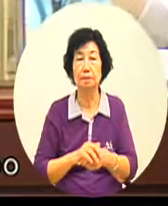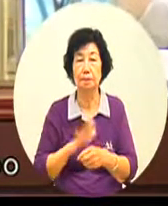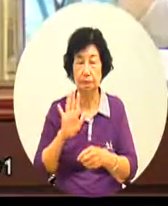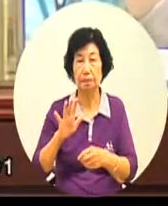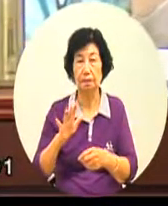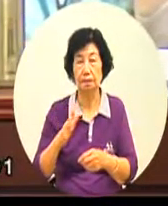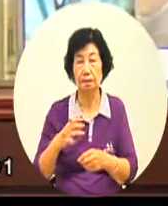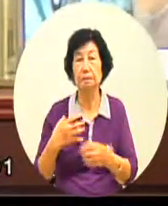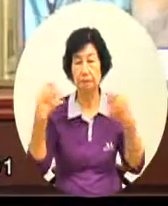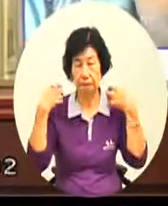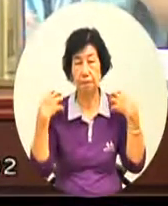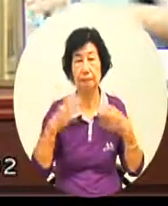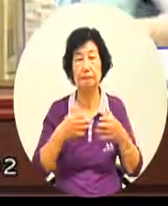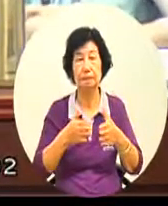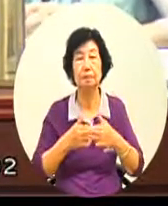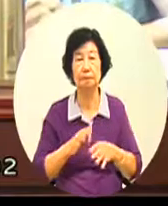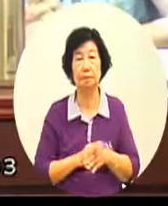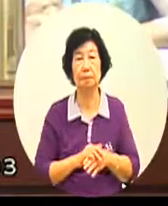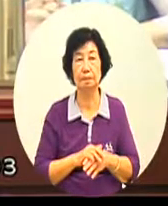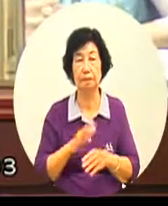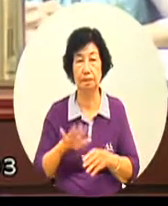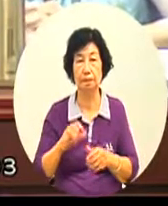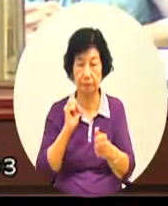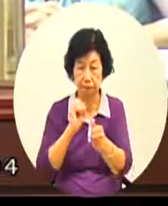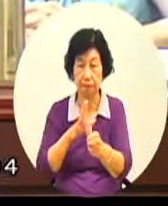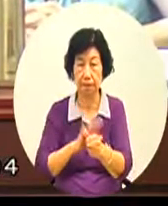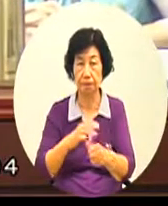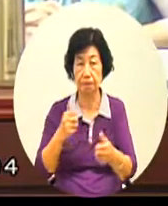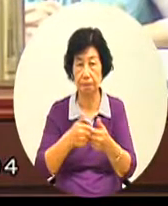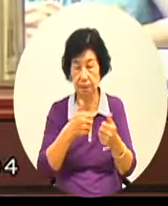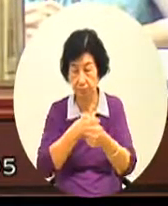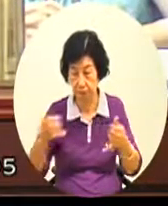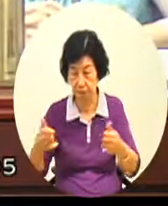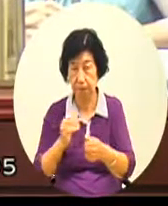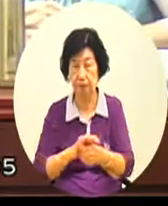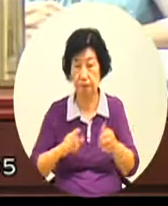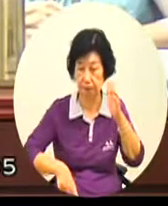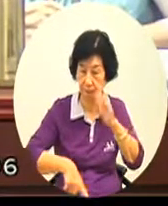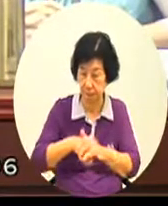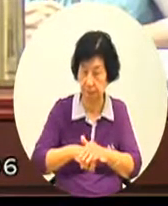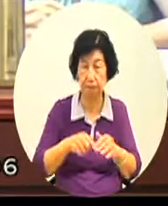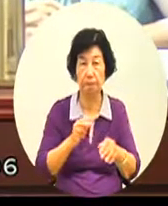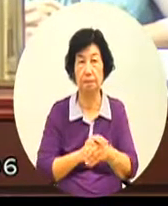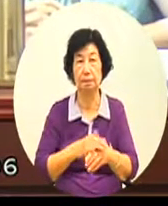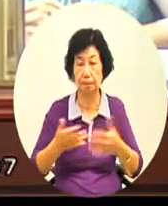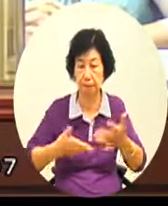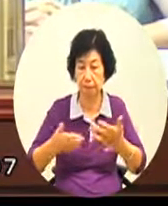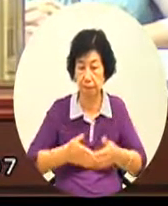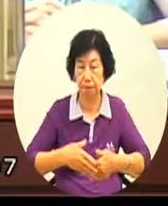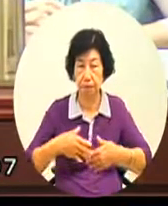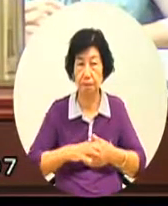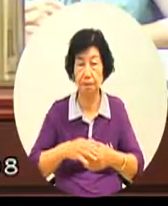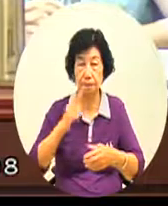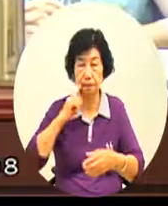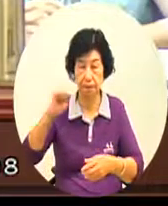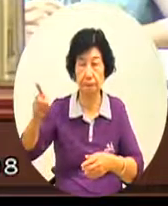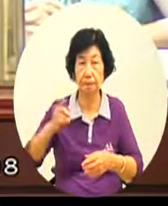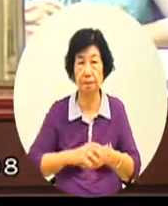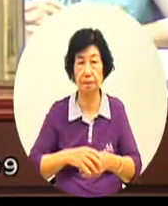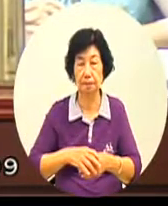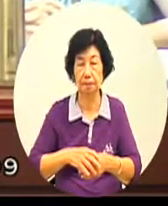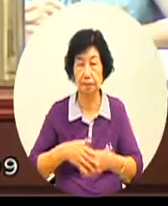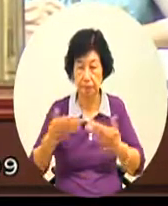那时候有跟议员说，如果有违法的检举的案件交给我们，我们绝对会去检查。那您刚刚